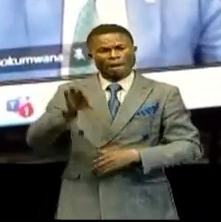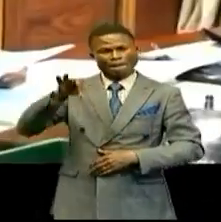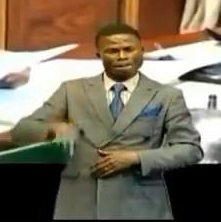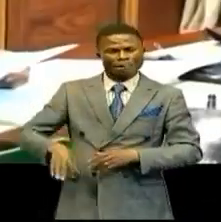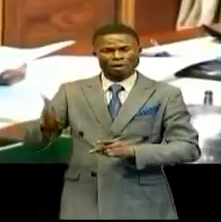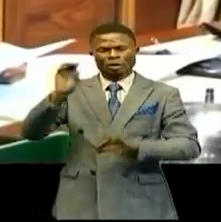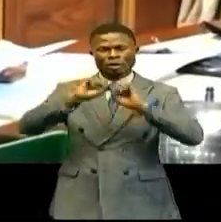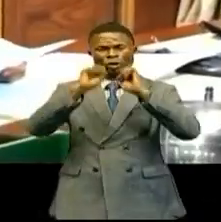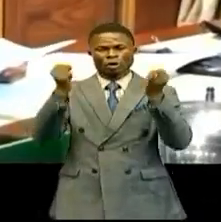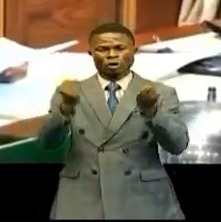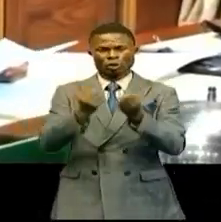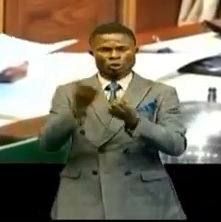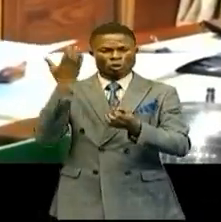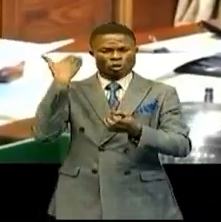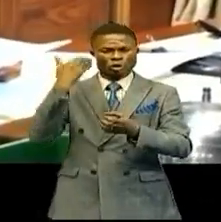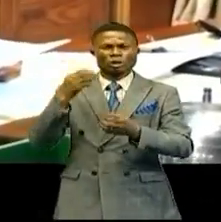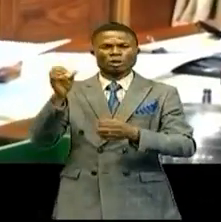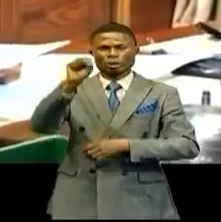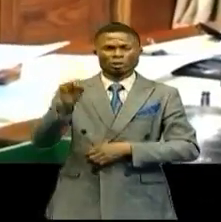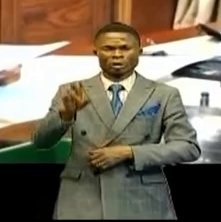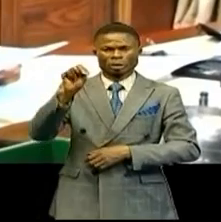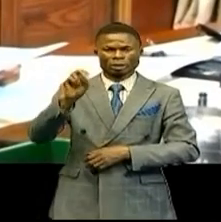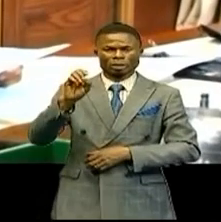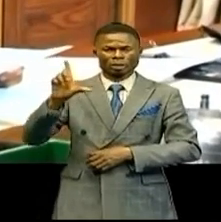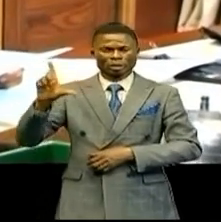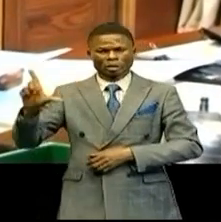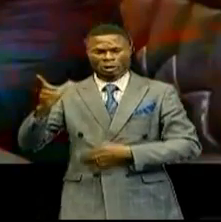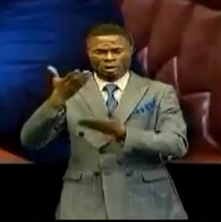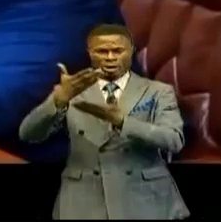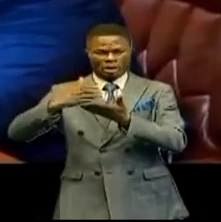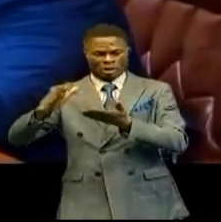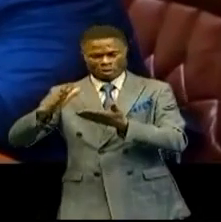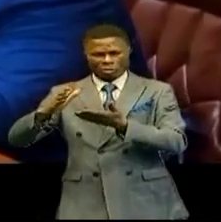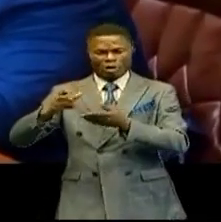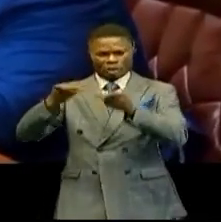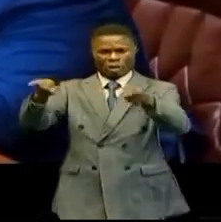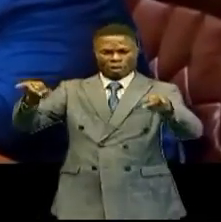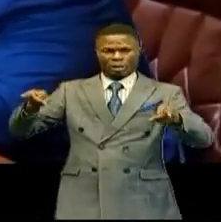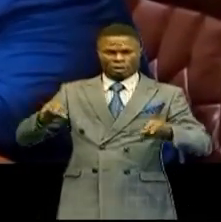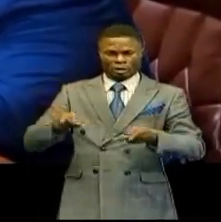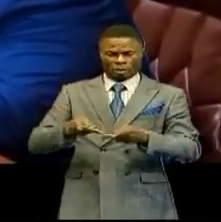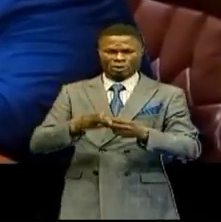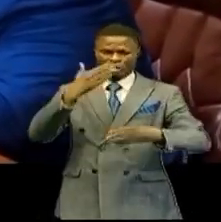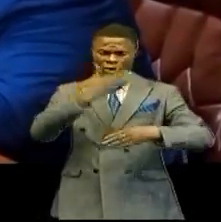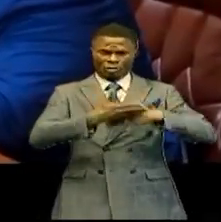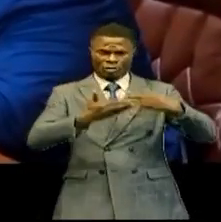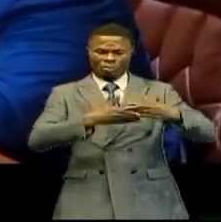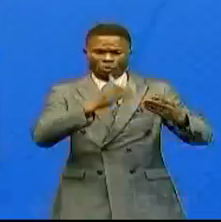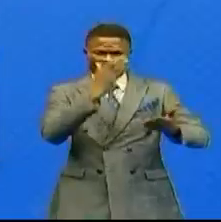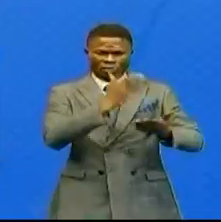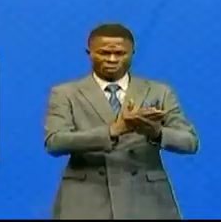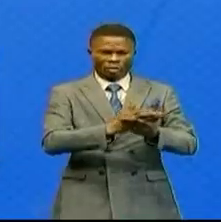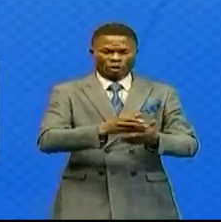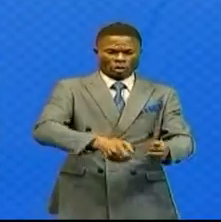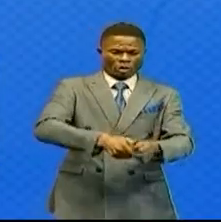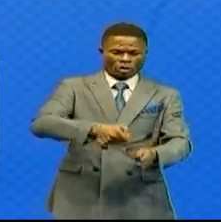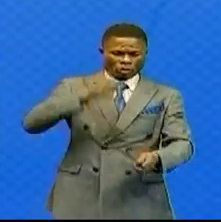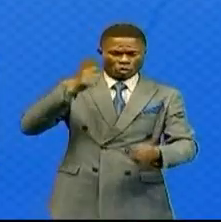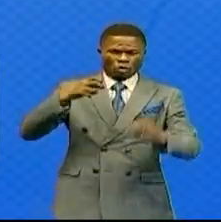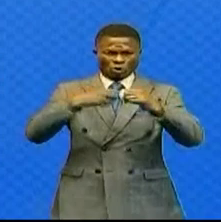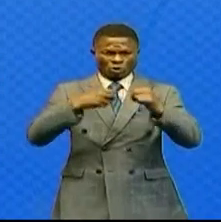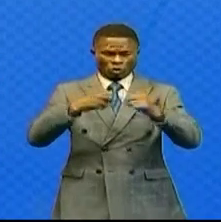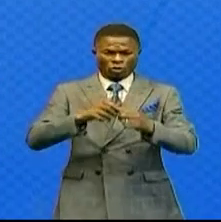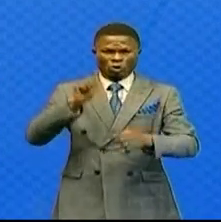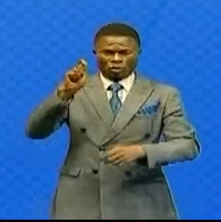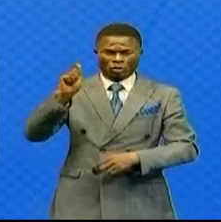Société nationale d'électricité SNEL d'une partie de la concession où sont installées actuellement les centrales hydroélectriques Tchiala